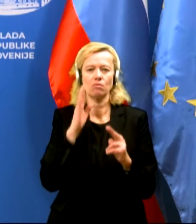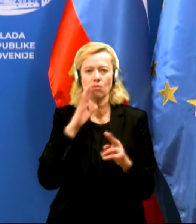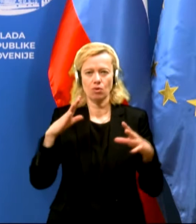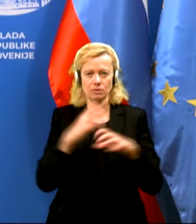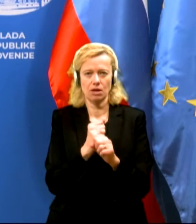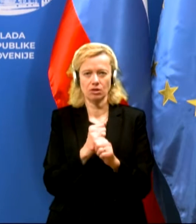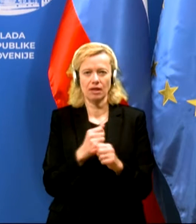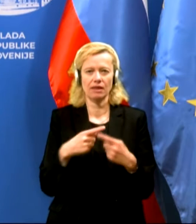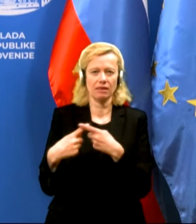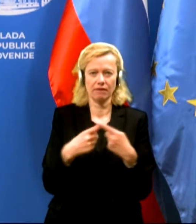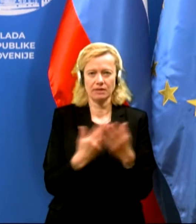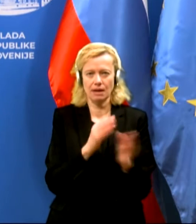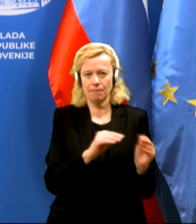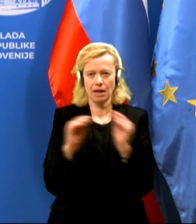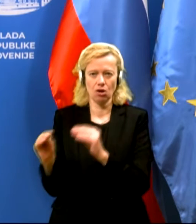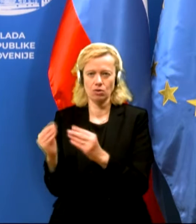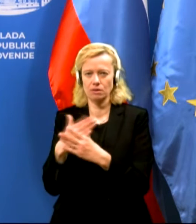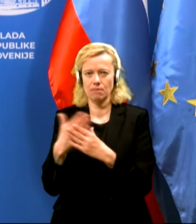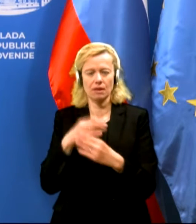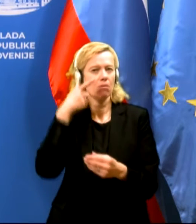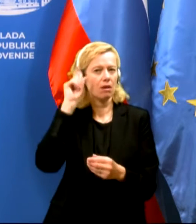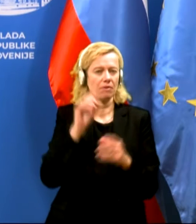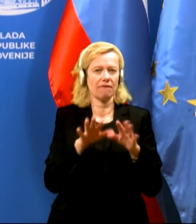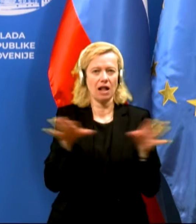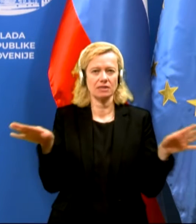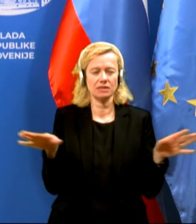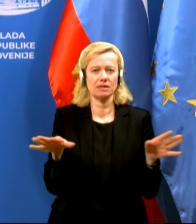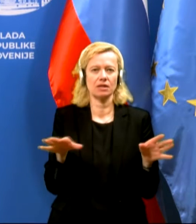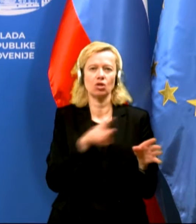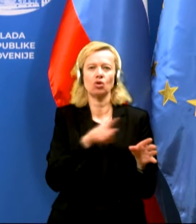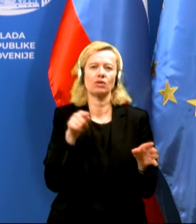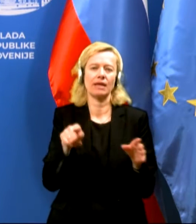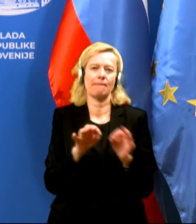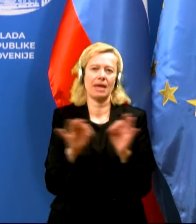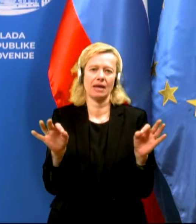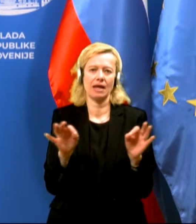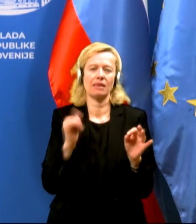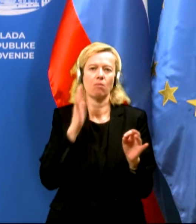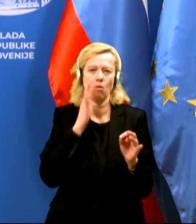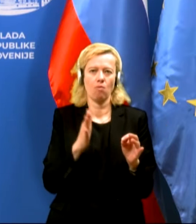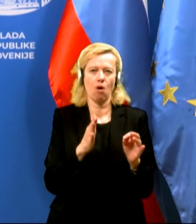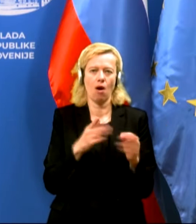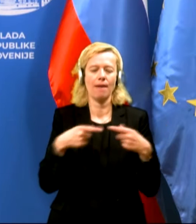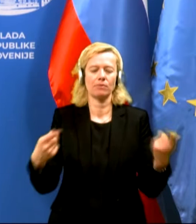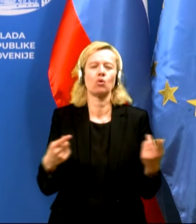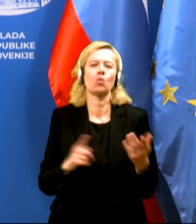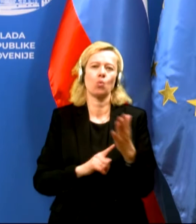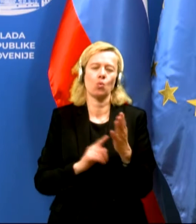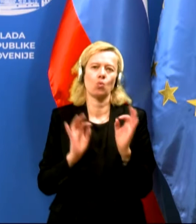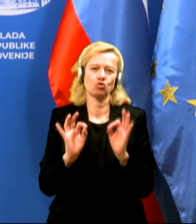zmanjšali tveganje za prenos med prebivalci do te mere, da bomo lahko epidemijo učinkoviteje